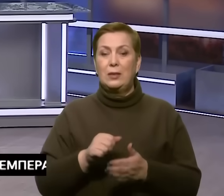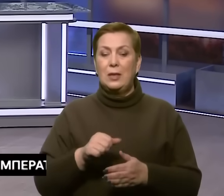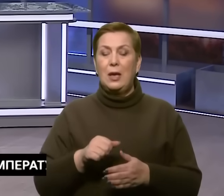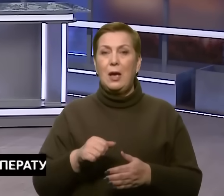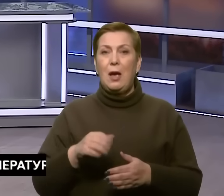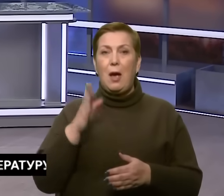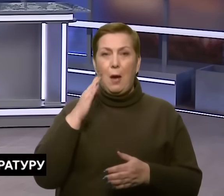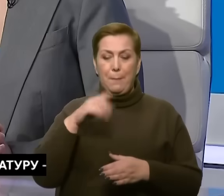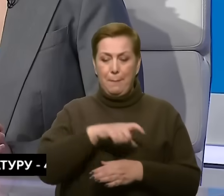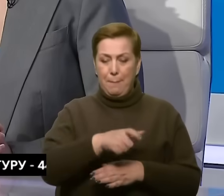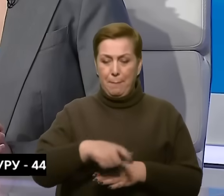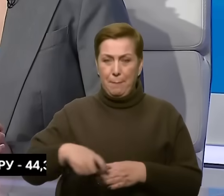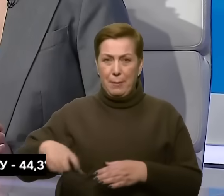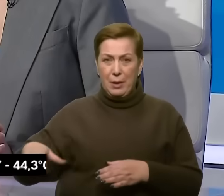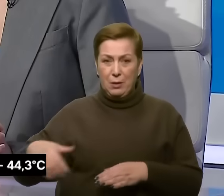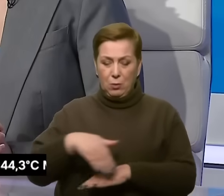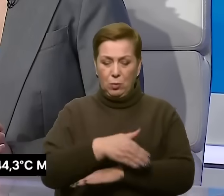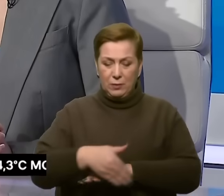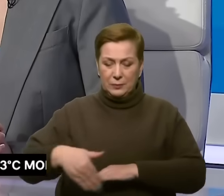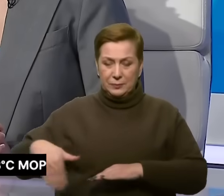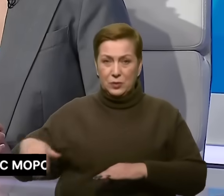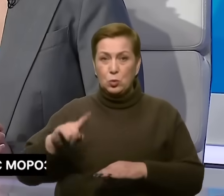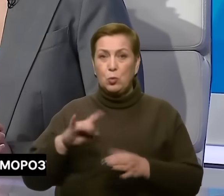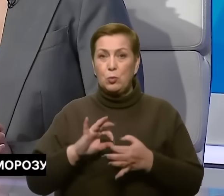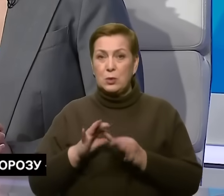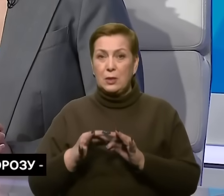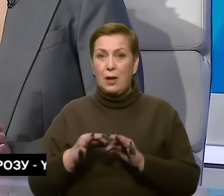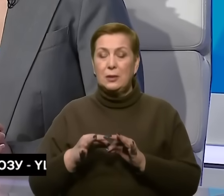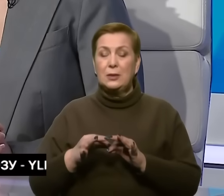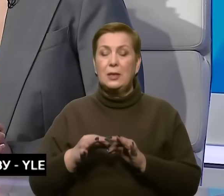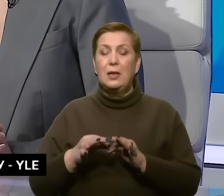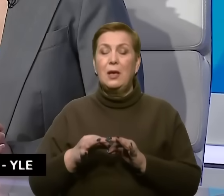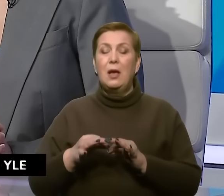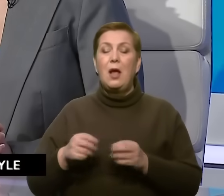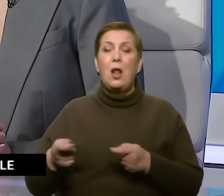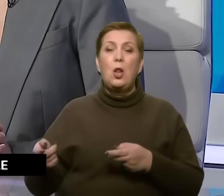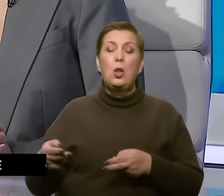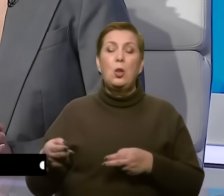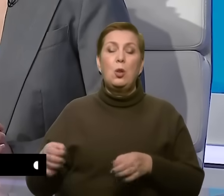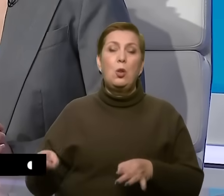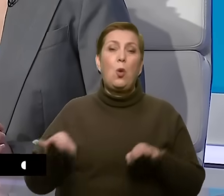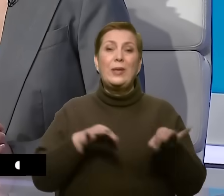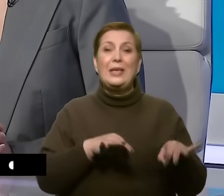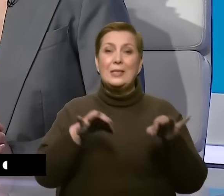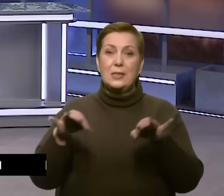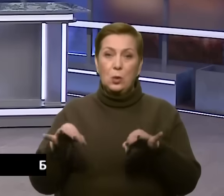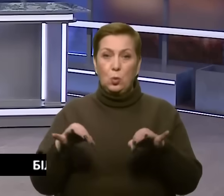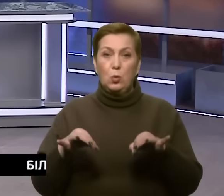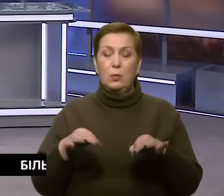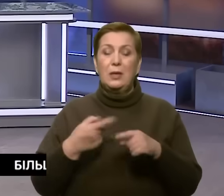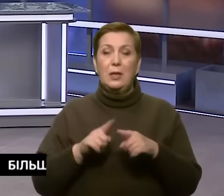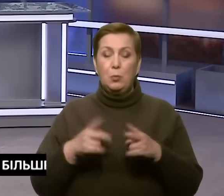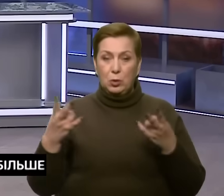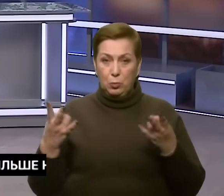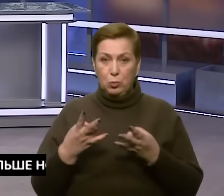для того, щоб ускладнити логістику наших військ, які потребують підтримки на лівому березі. А артилерією